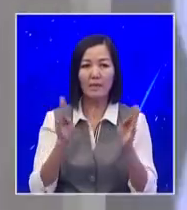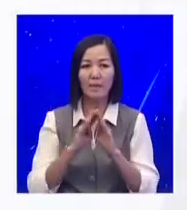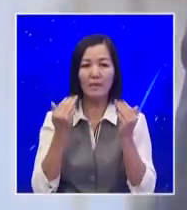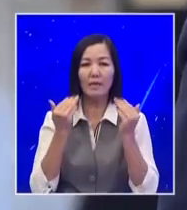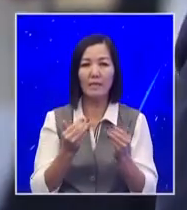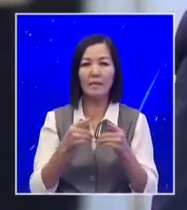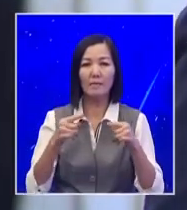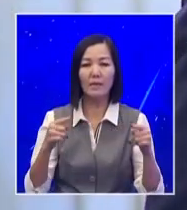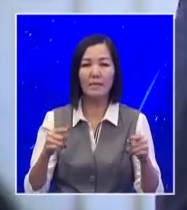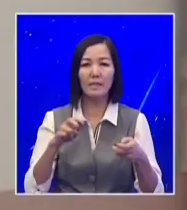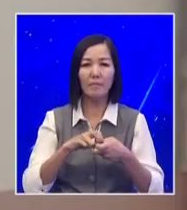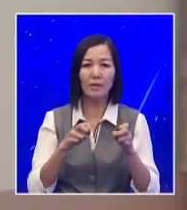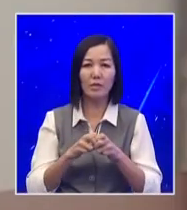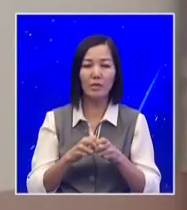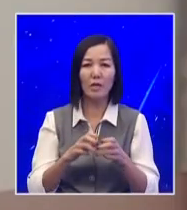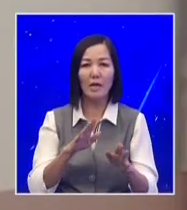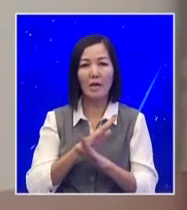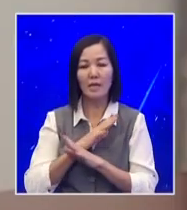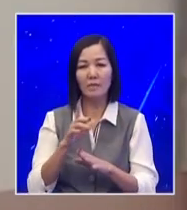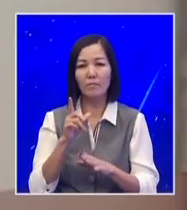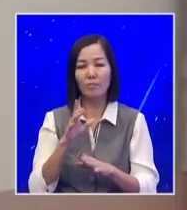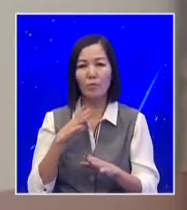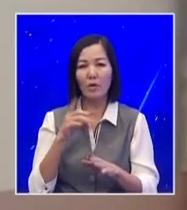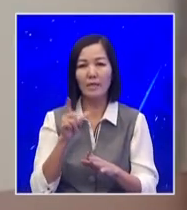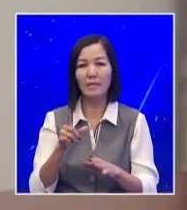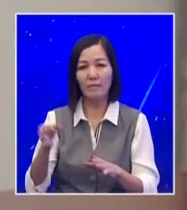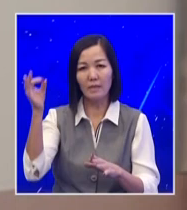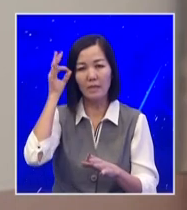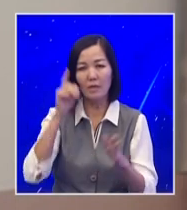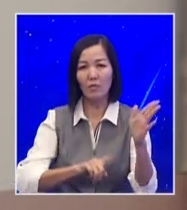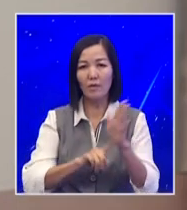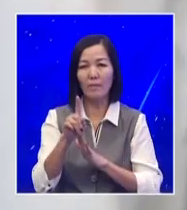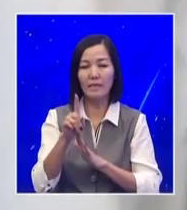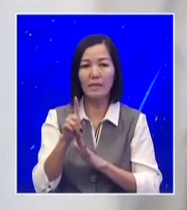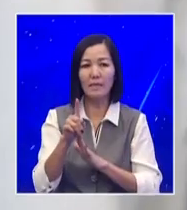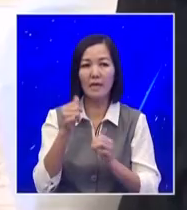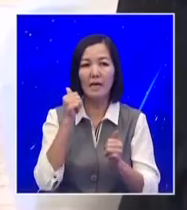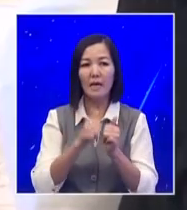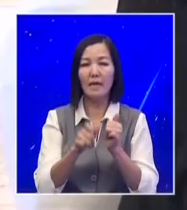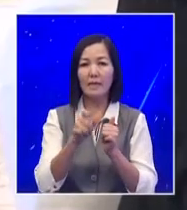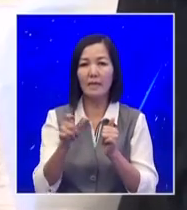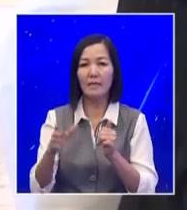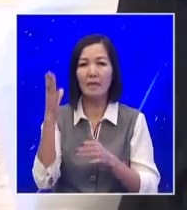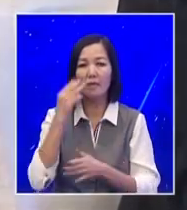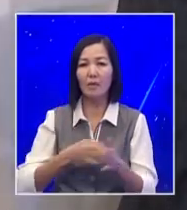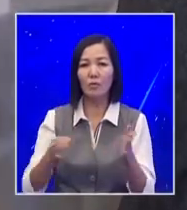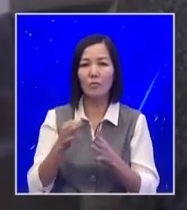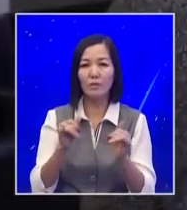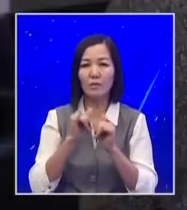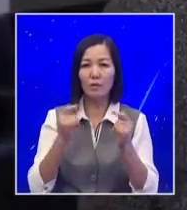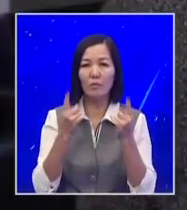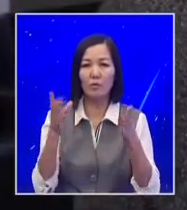де басқа да себептермен өмірден өткен азаматтарды еске алудан басталды. Олардың әрқайсысы Алматы облысының